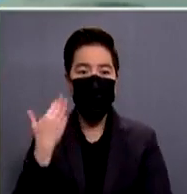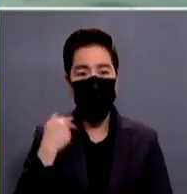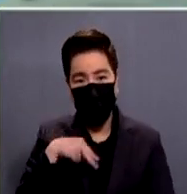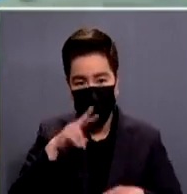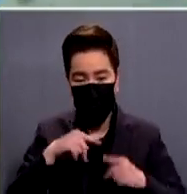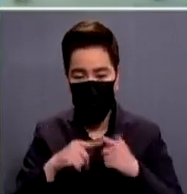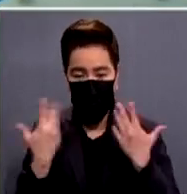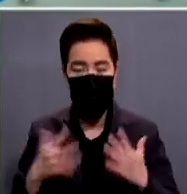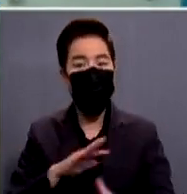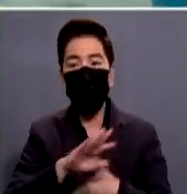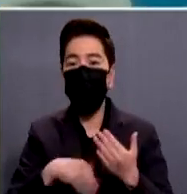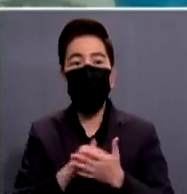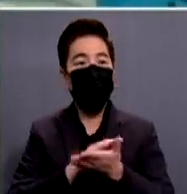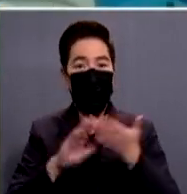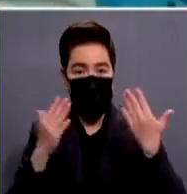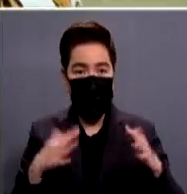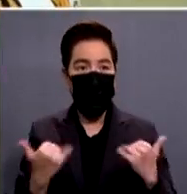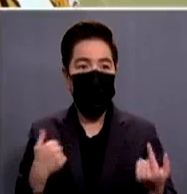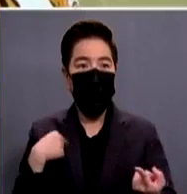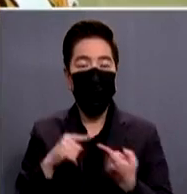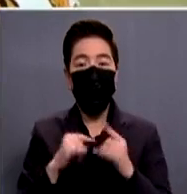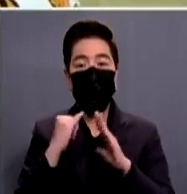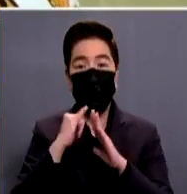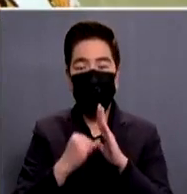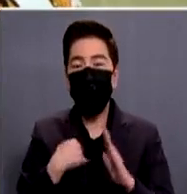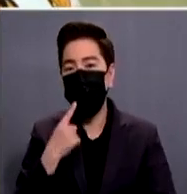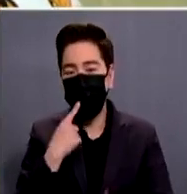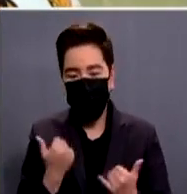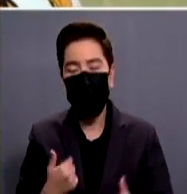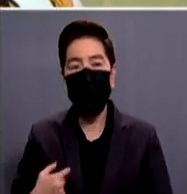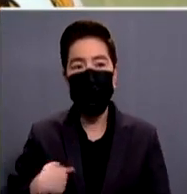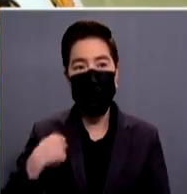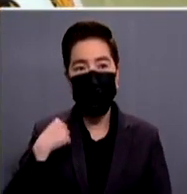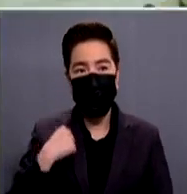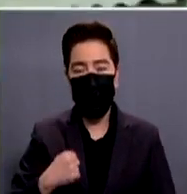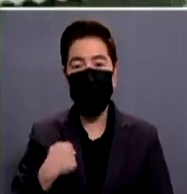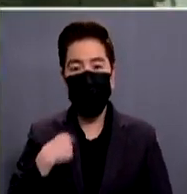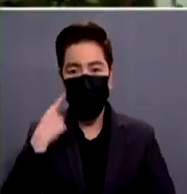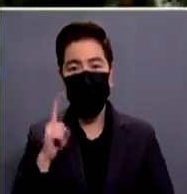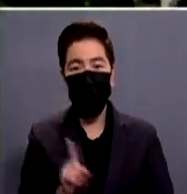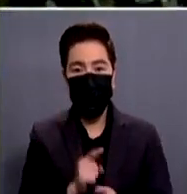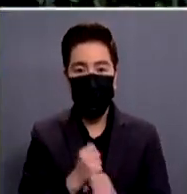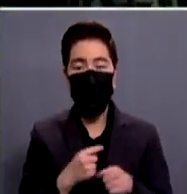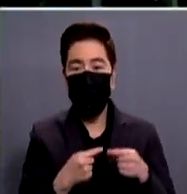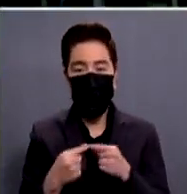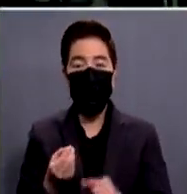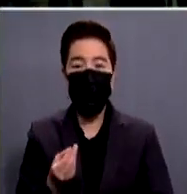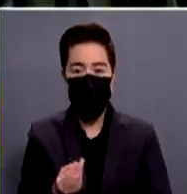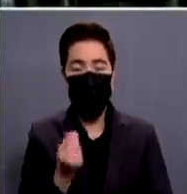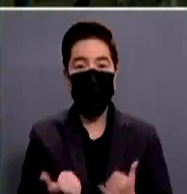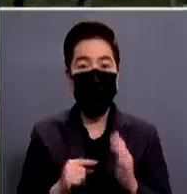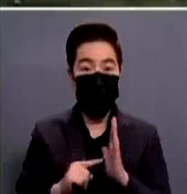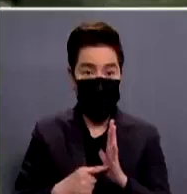คัดกรองเชิงรุกไปหมดละนะคะส่วนทางผู้ว่าท่านบอกว่าก็ยังมั่นใจในโครงการภูเก็ตแซนด์บ็อกซ์ที่จะเดินหน้าไปต่อนะคะเ